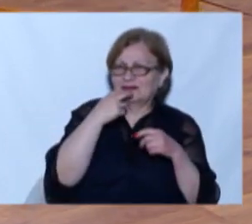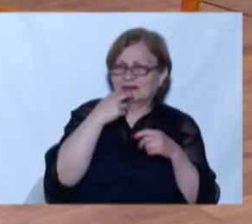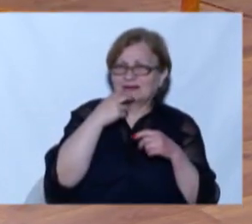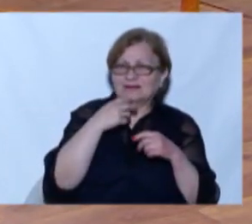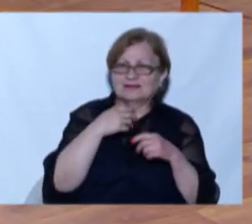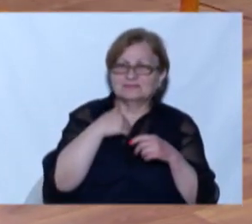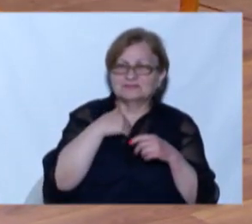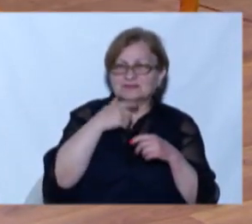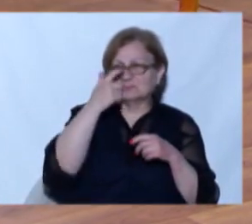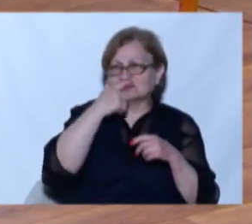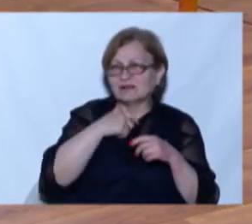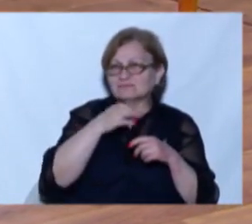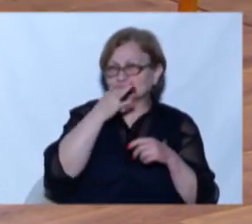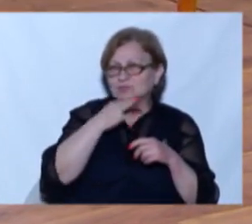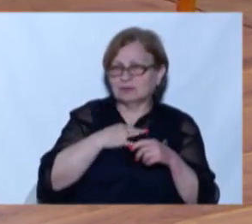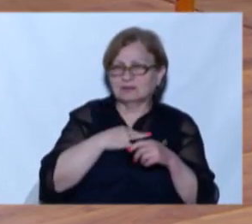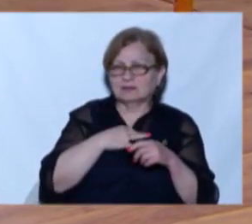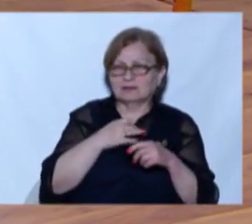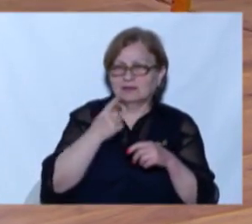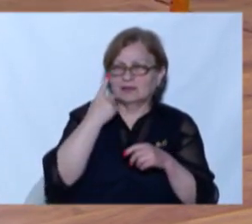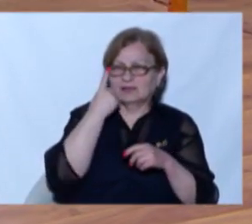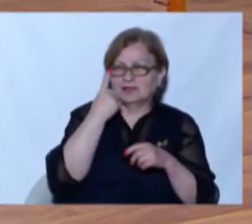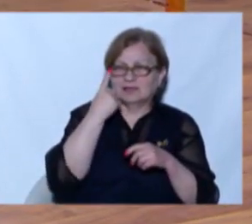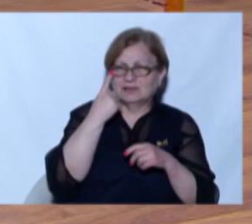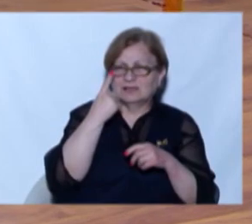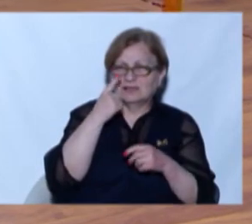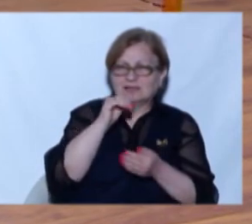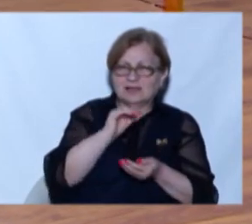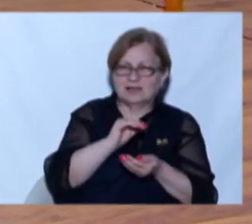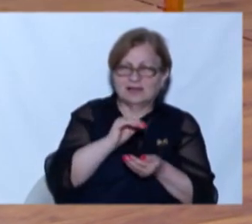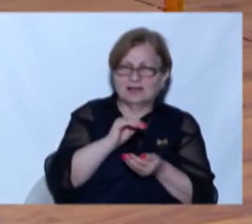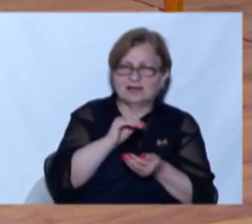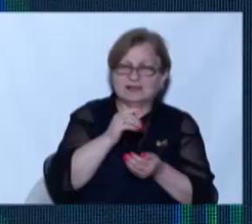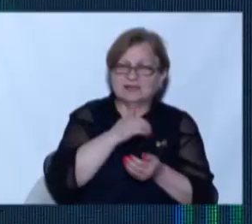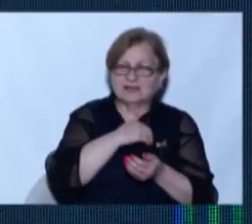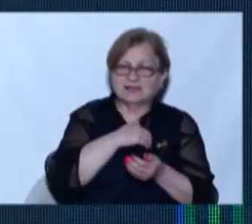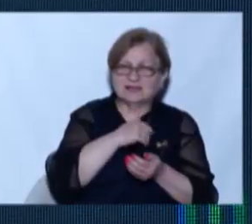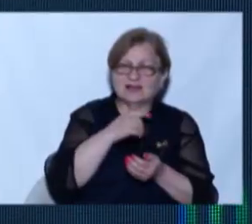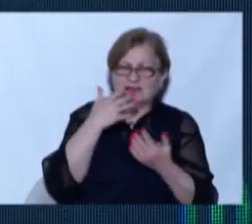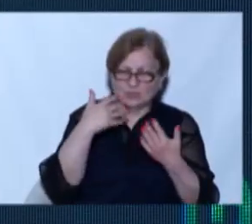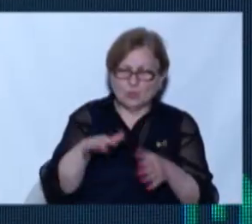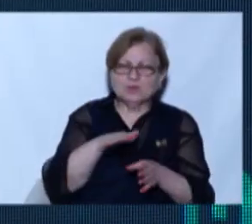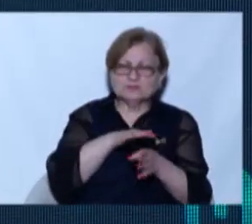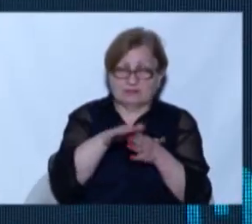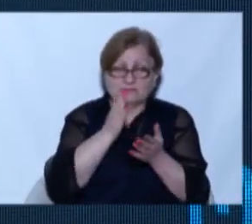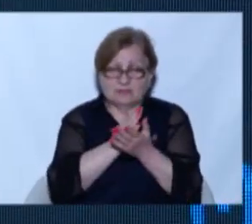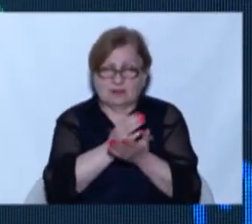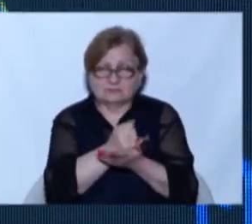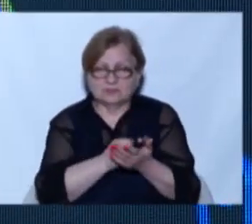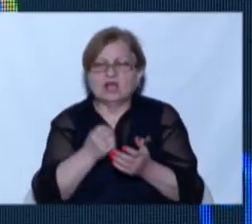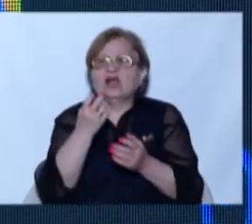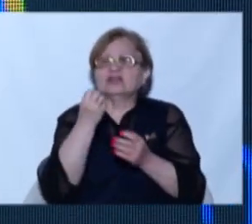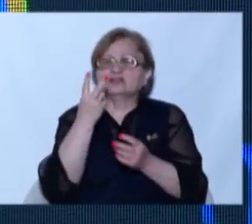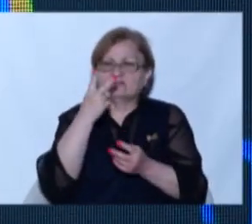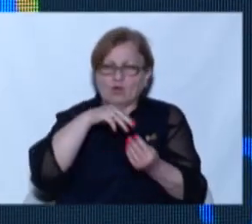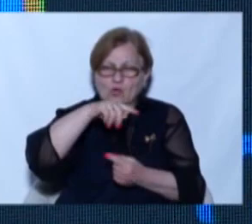ხმამაღლა ვუთხარი ჩემს თავს. ერთი პატარა ქილა მაყვალი გინდოდა. ის ქილა გავსე. გავსე კიდევ ორი